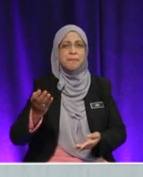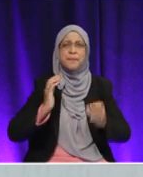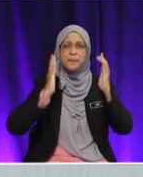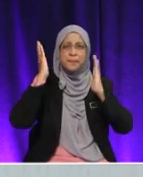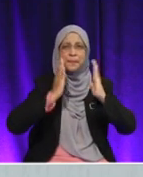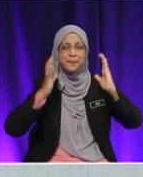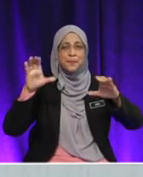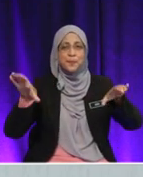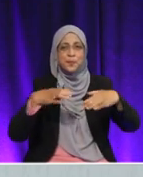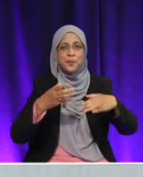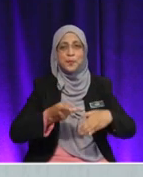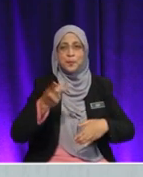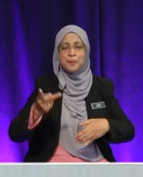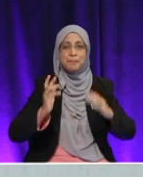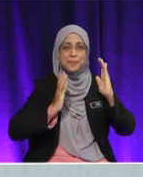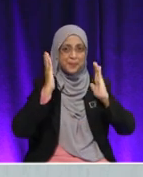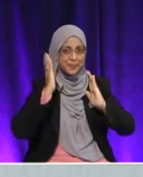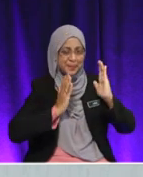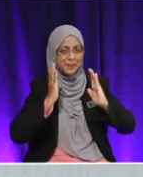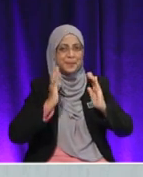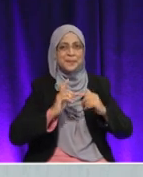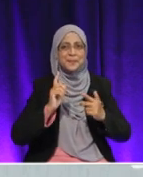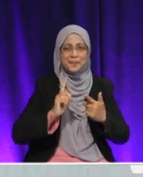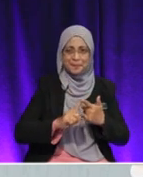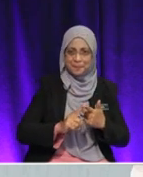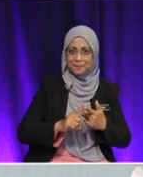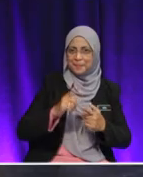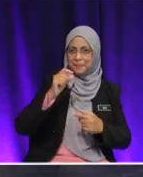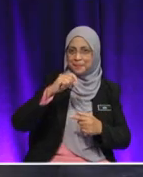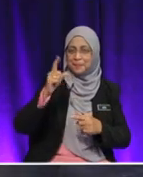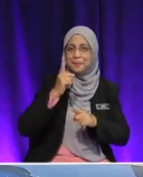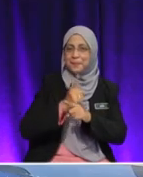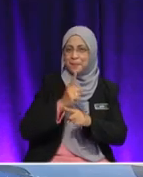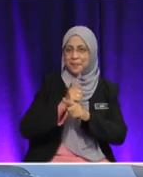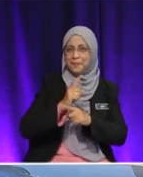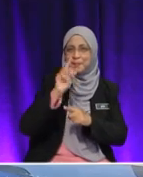melaksanakan tanggung jawab kita Oke tepat sekali